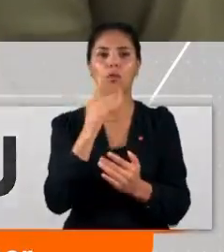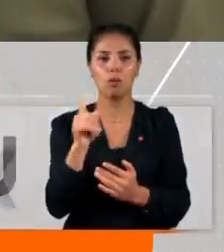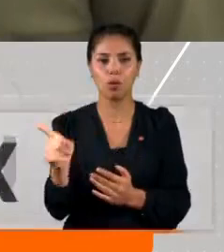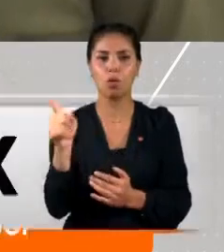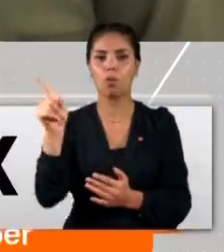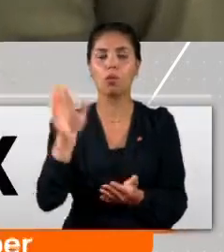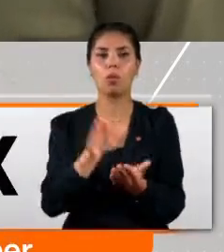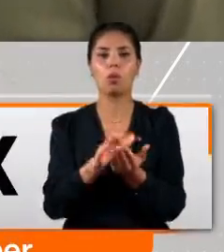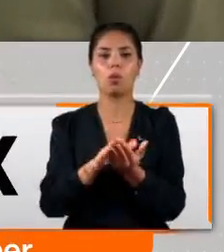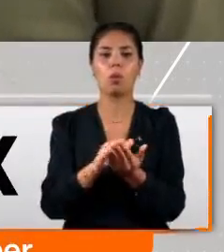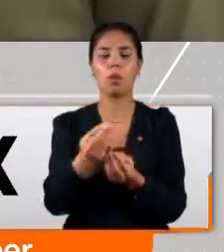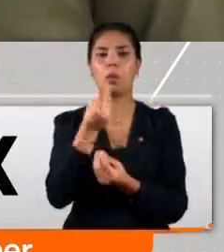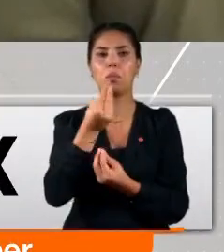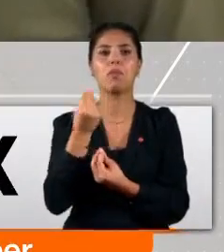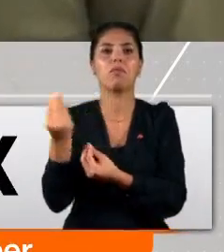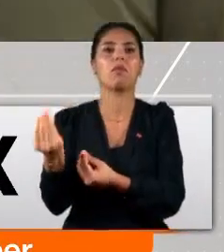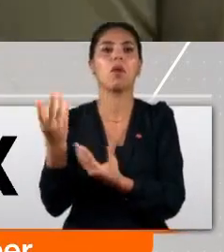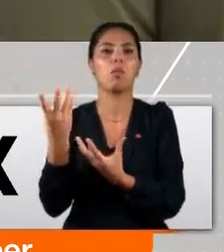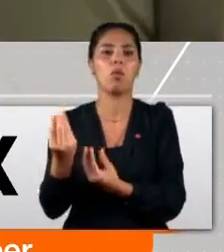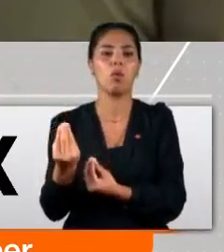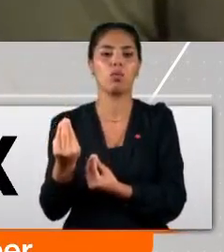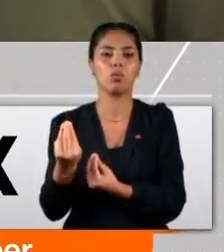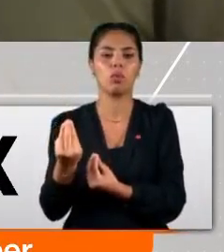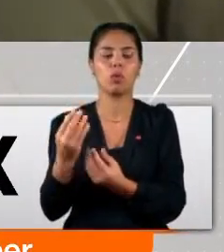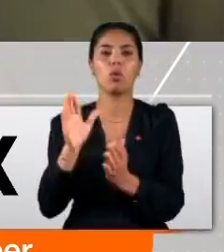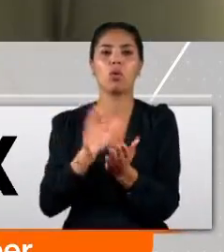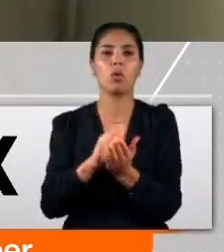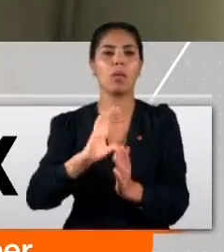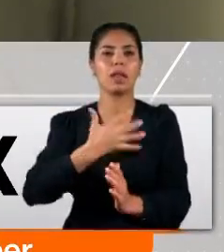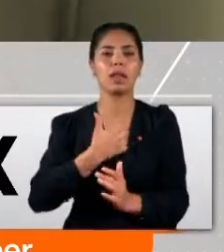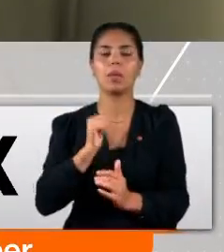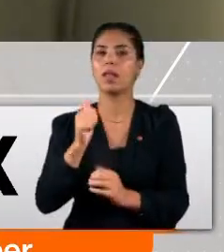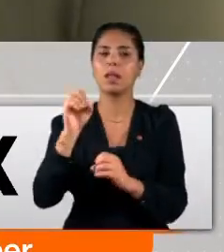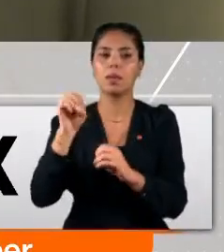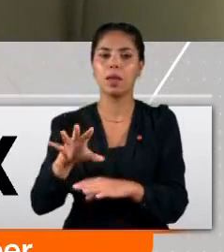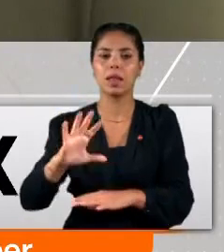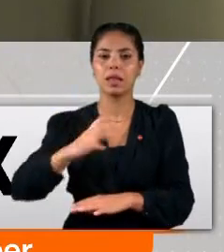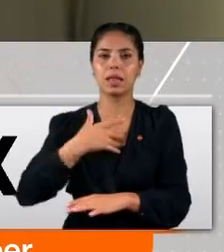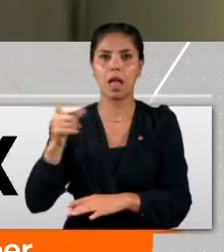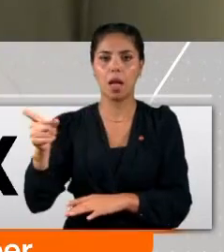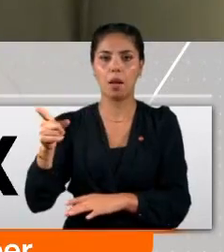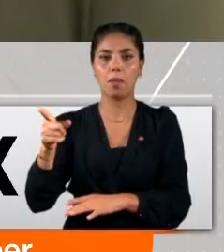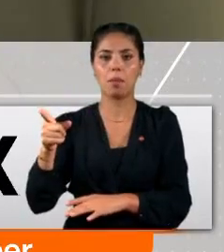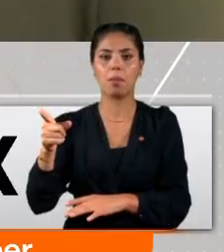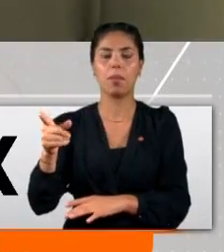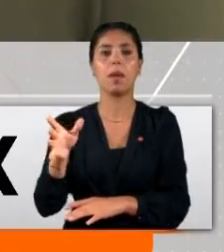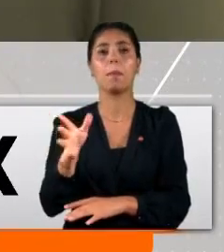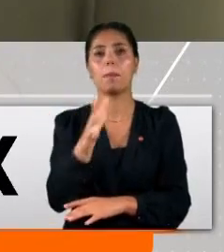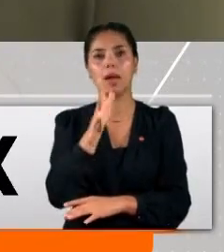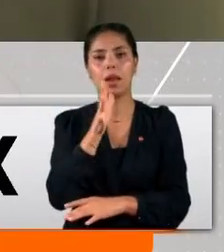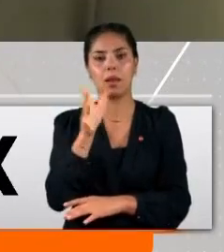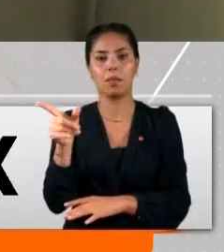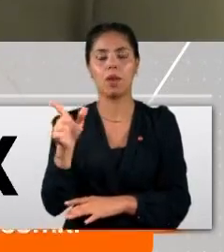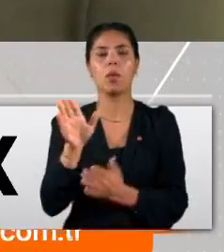bu köpeğin bir şekilde beslenmiş olduğunu gösteriyor. Köpek sahibini ne zaman terk eder? Sahibi orada bilerek ve kasıtlı olarak